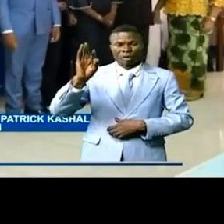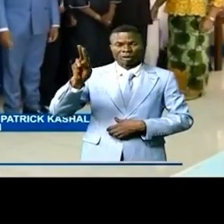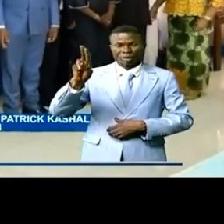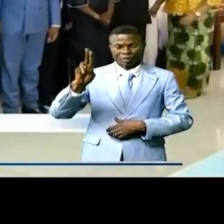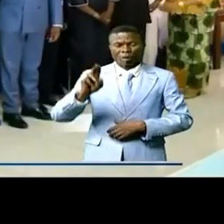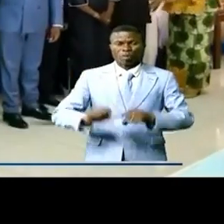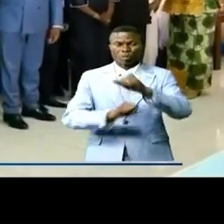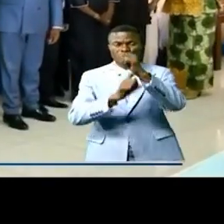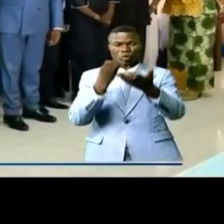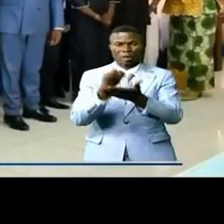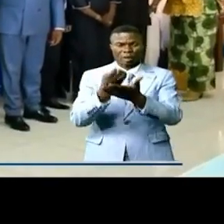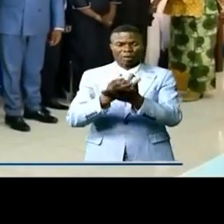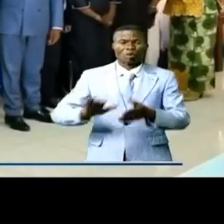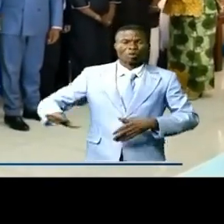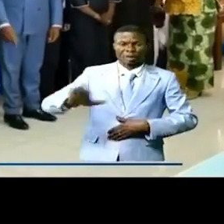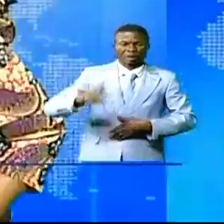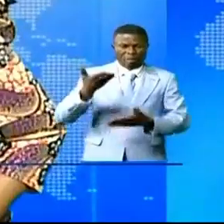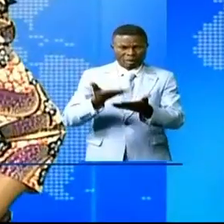nationale